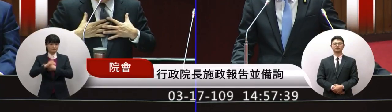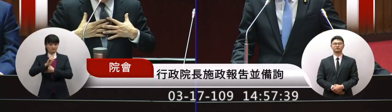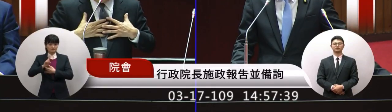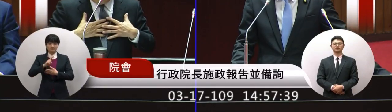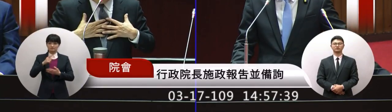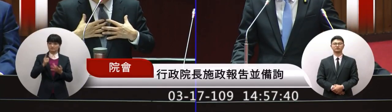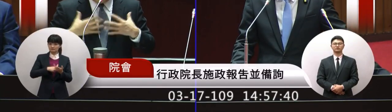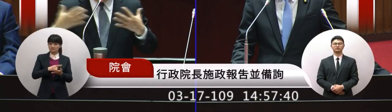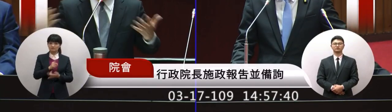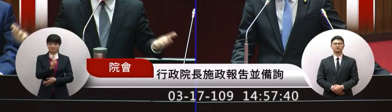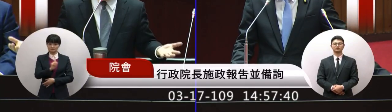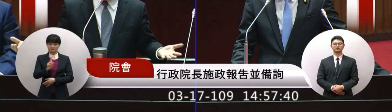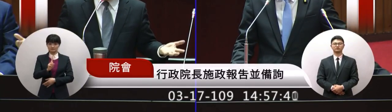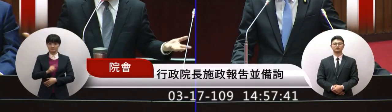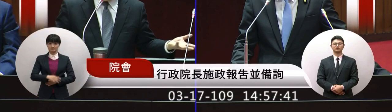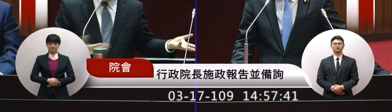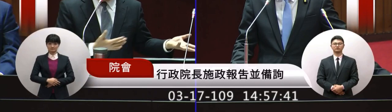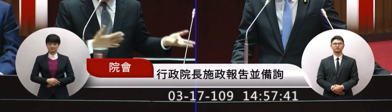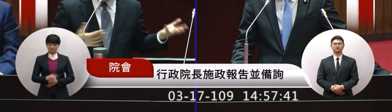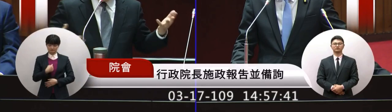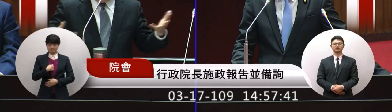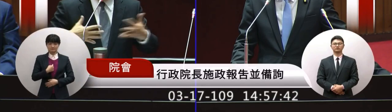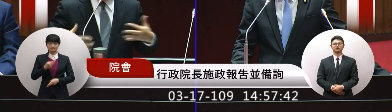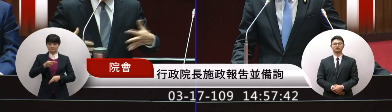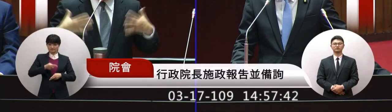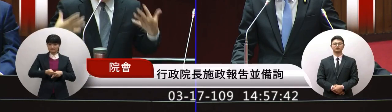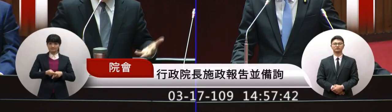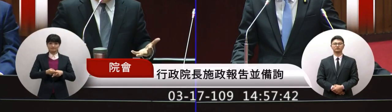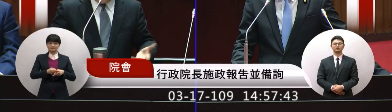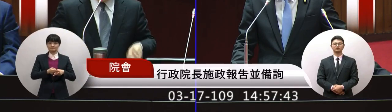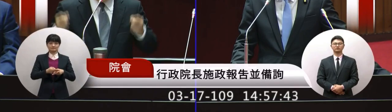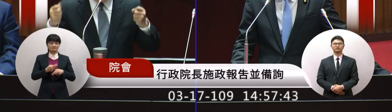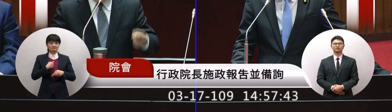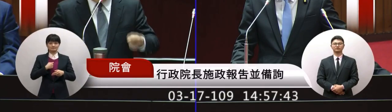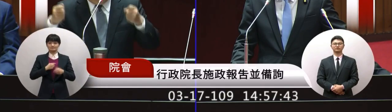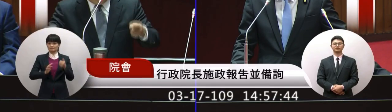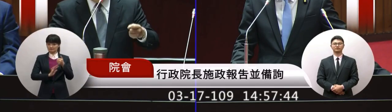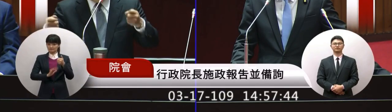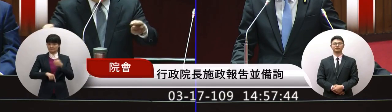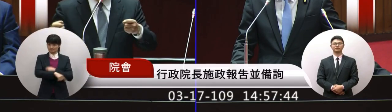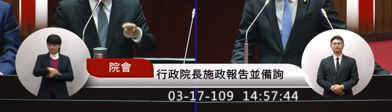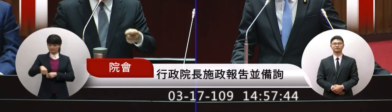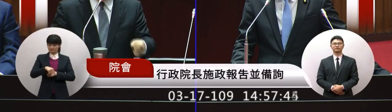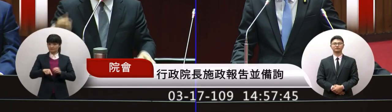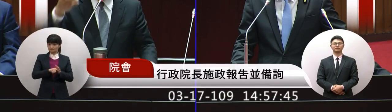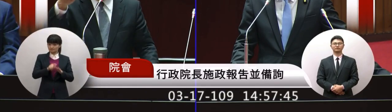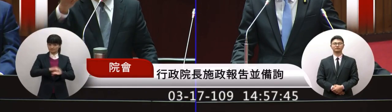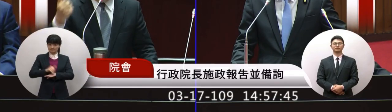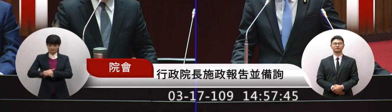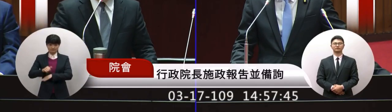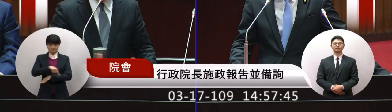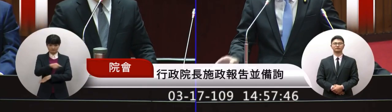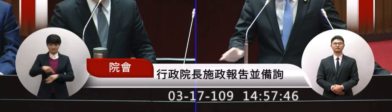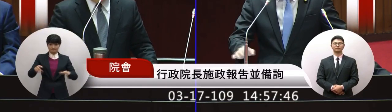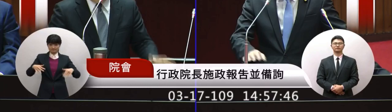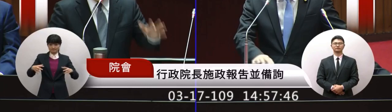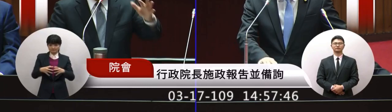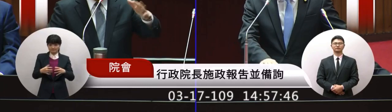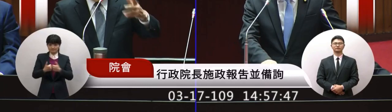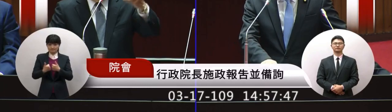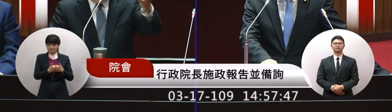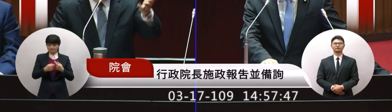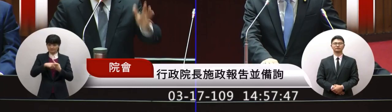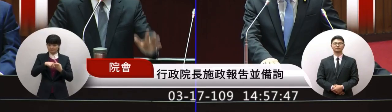我会相信我们团队里面的专家，大家看怎么样子来做。委员也是专